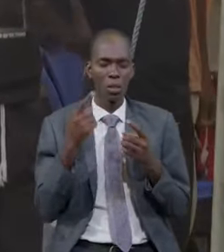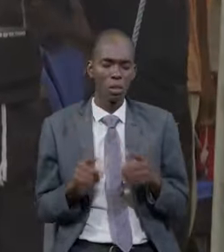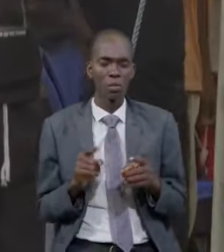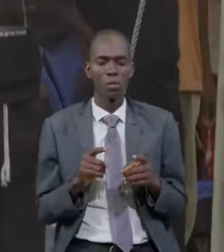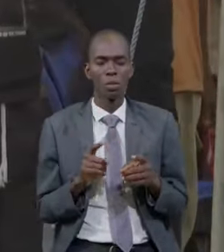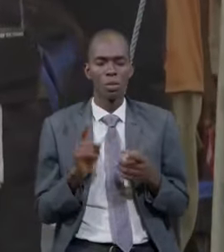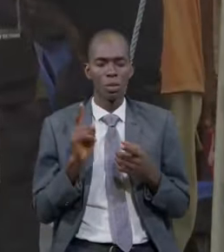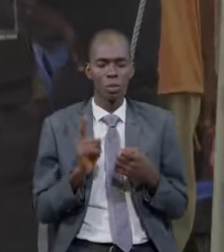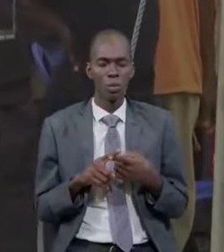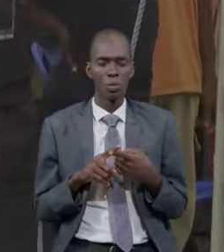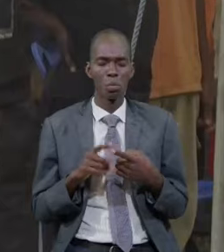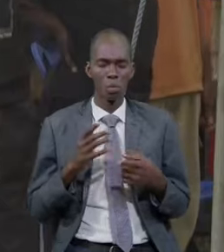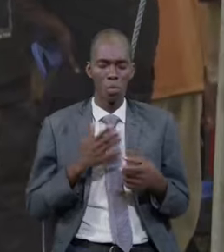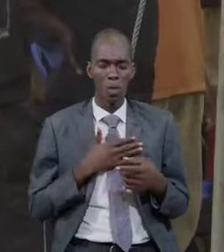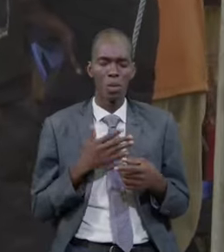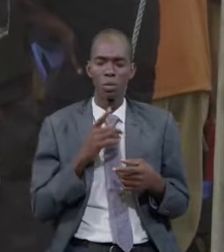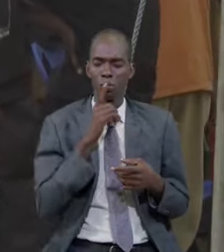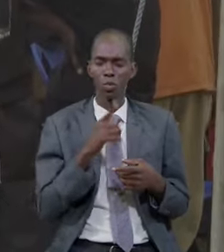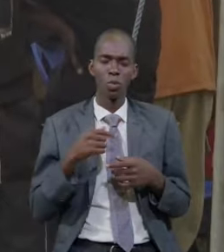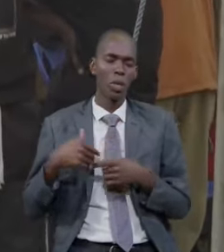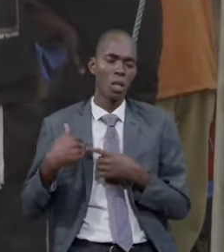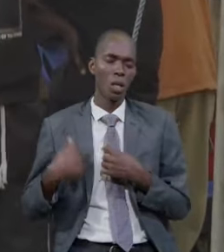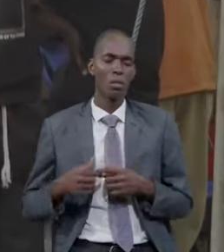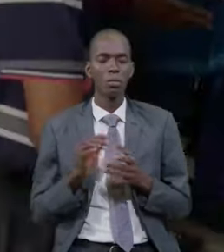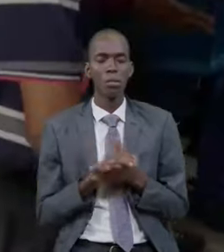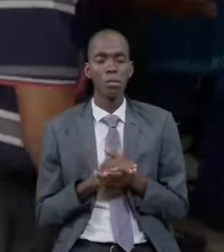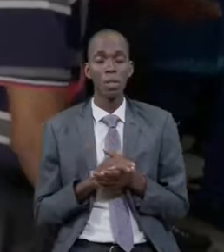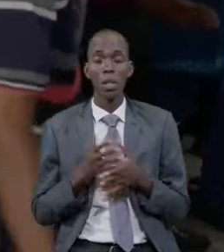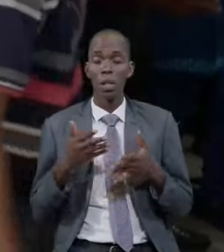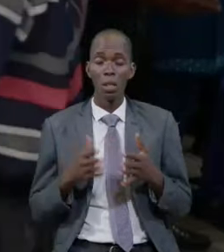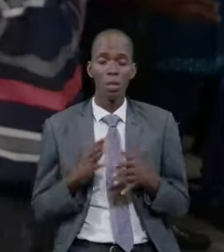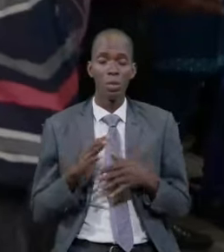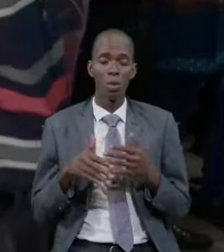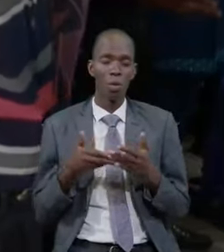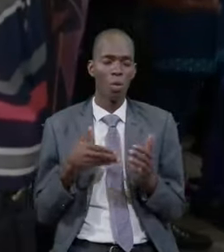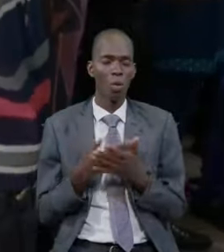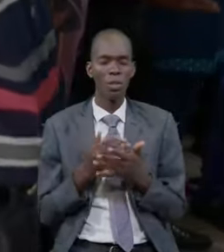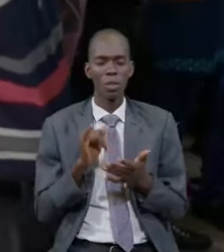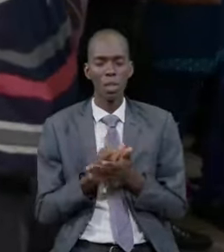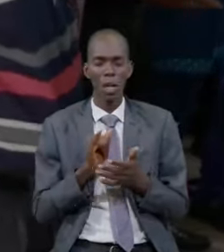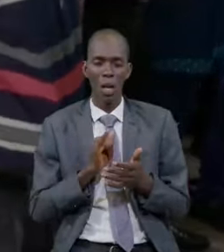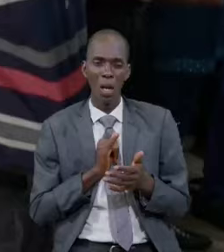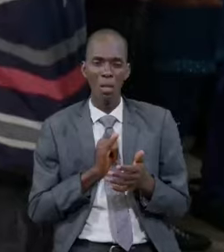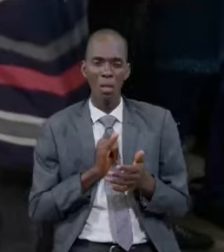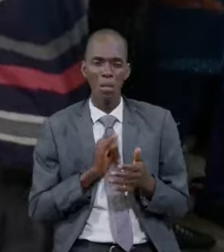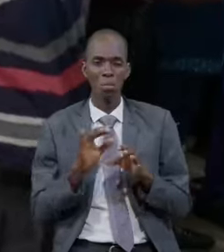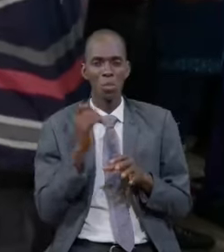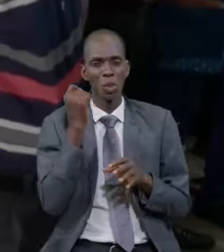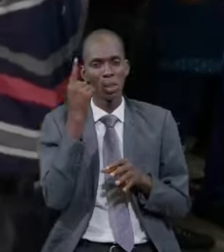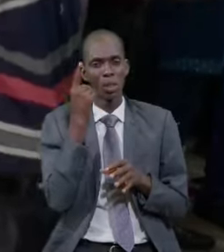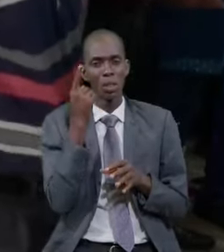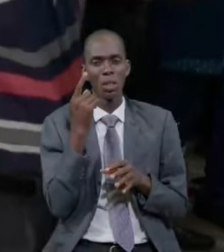vienne dans mon cœur. Que ce que je comprends soit écrit sur la